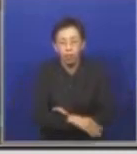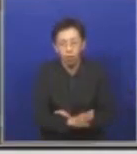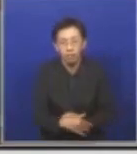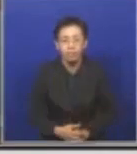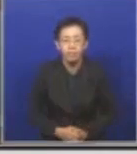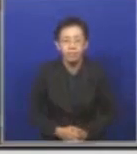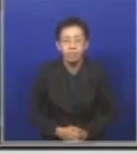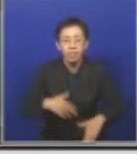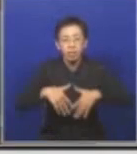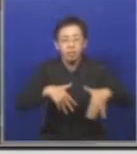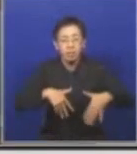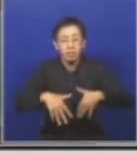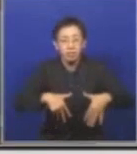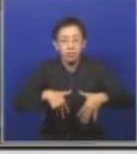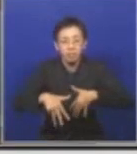ถ้าประชาชนได้ประโยชน์อะไร